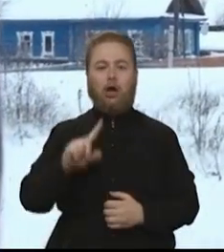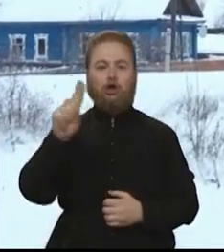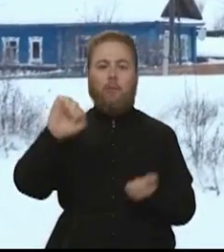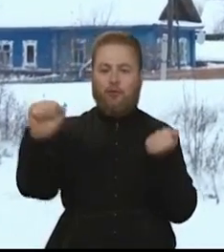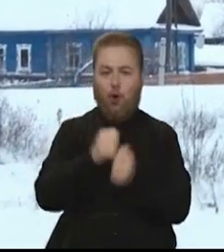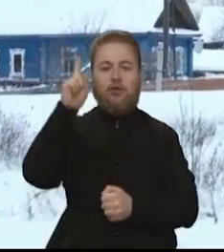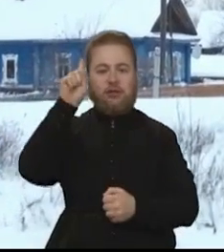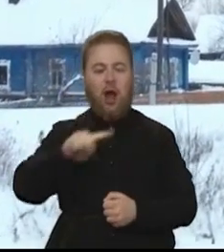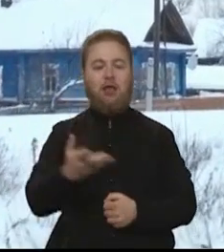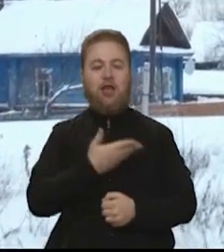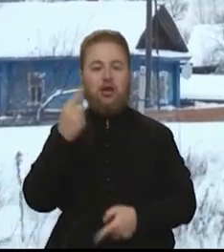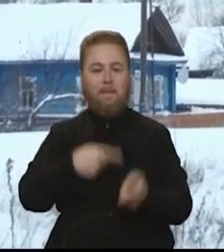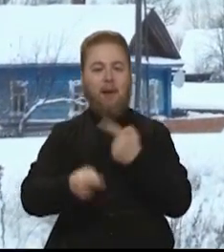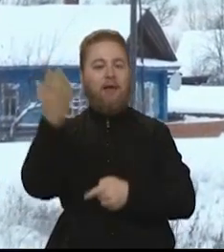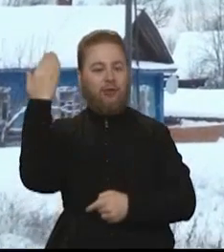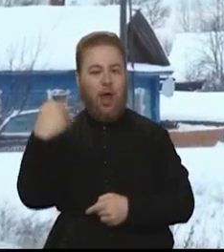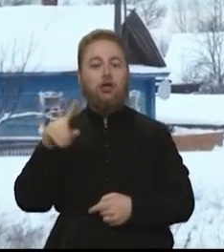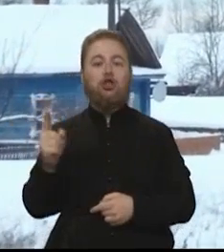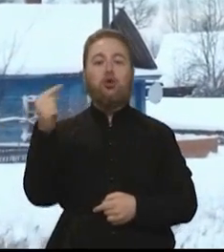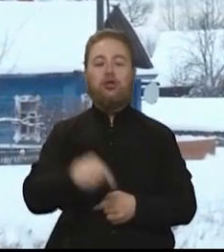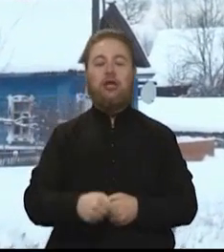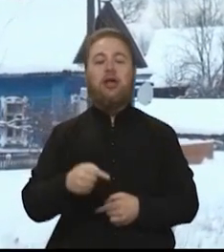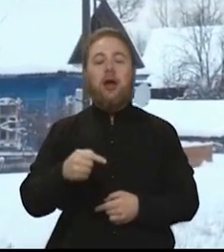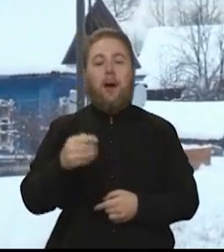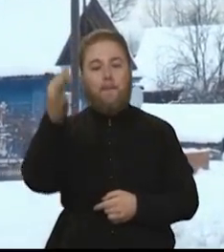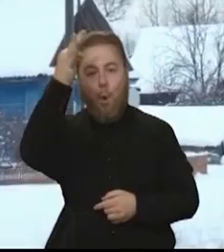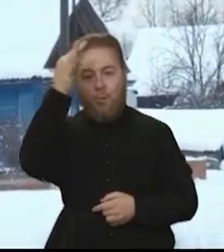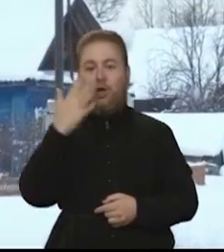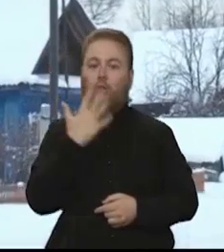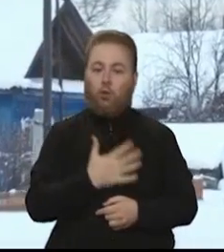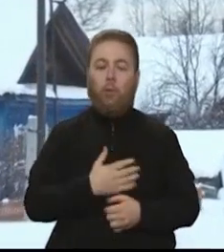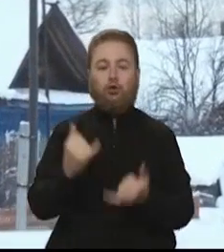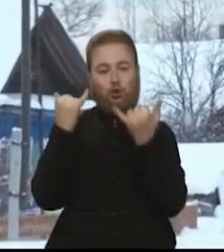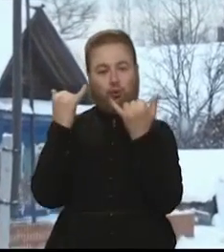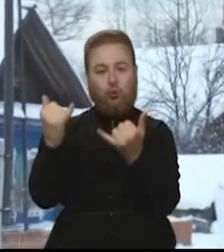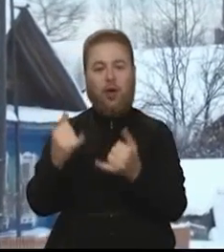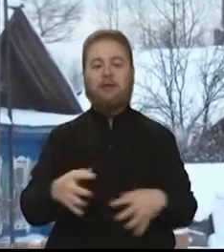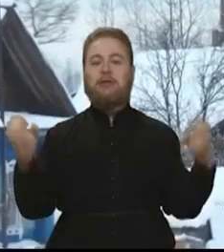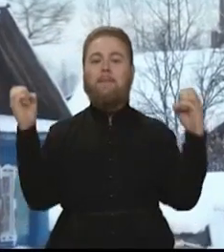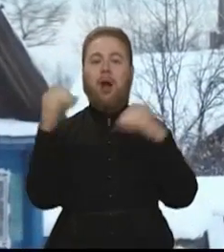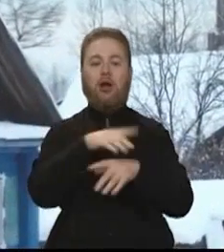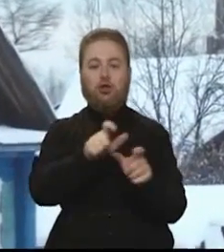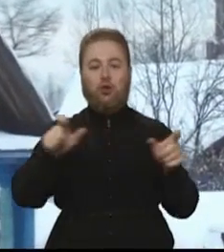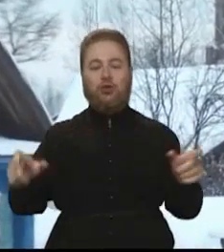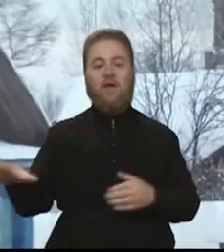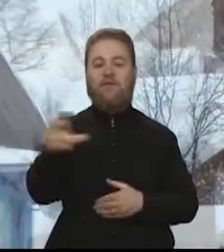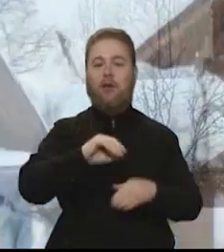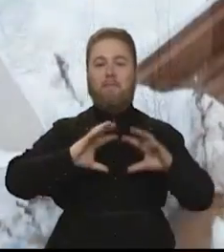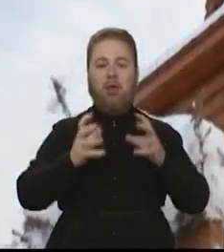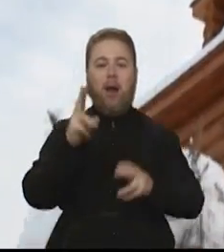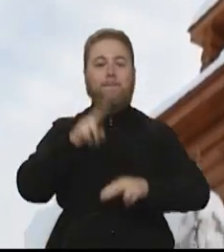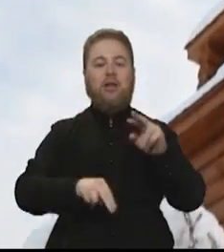Чтоб твердо знали наши предки, что здесь их помнят, любят, чтут. Собрались люди всем и всем